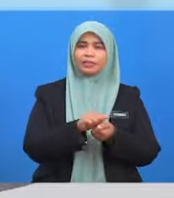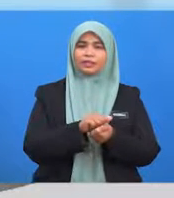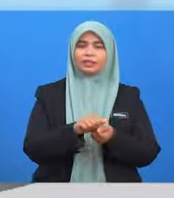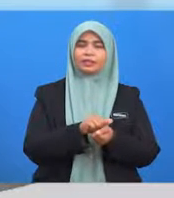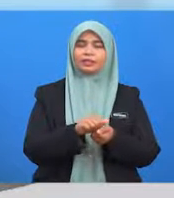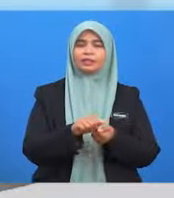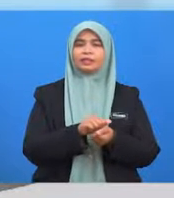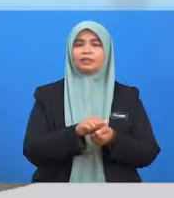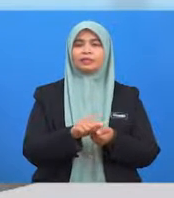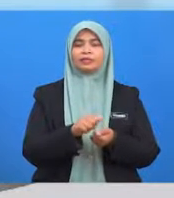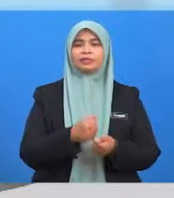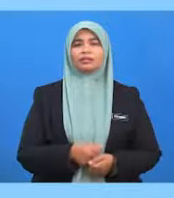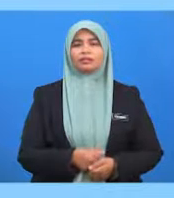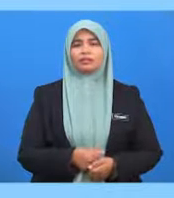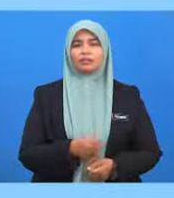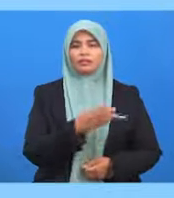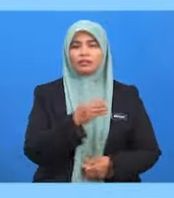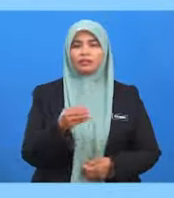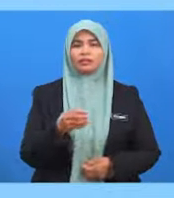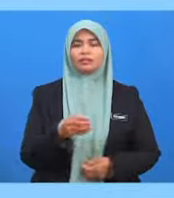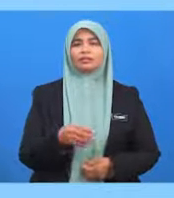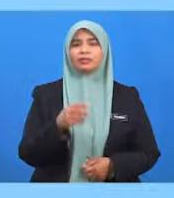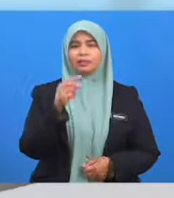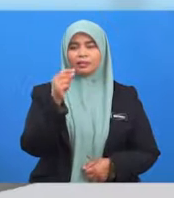dan petikkan.